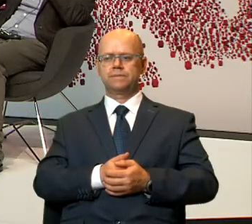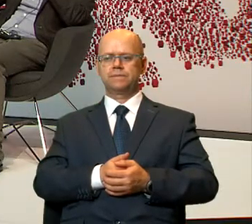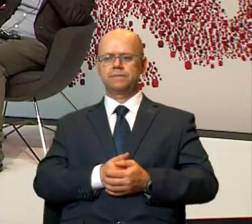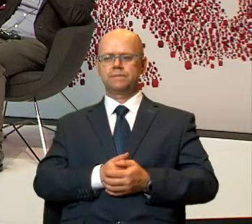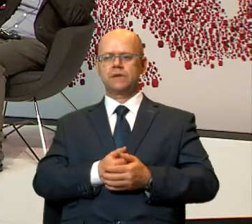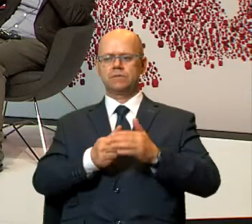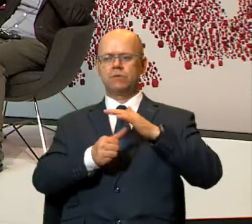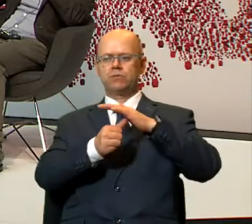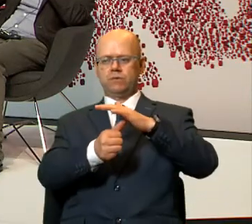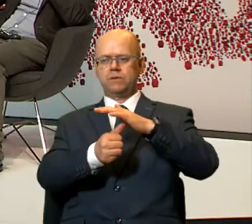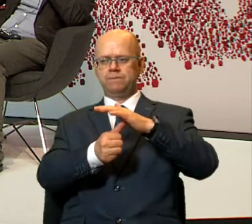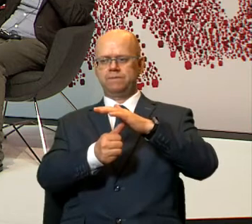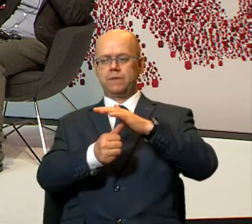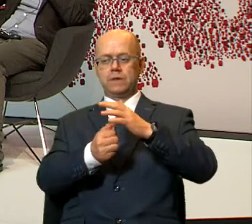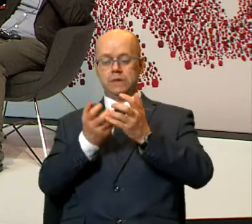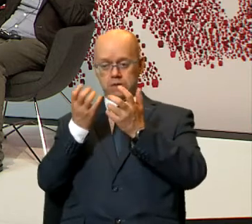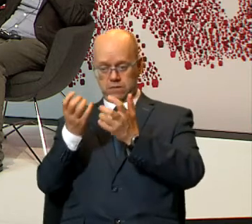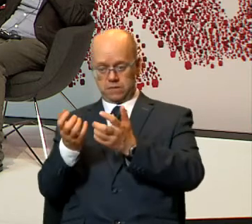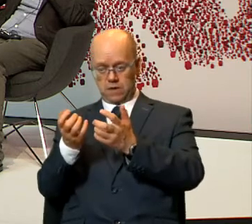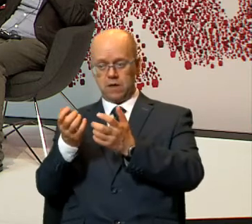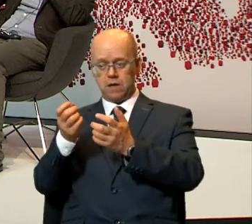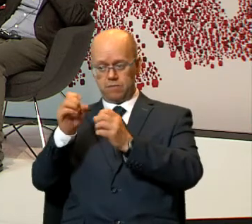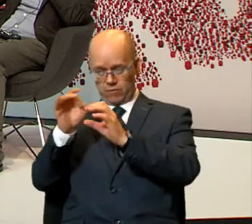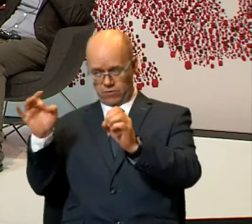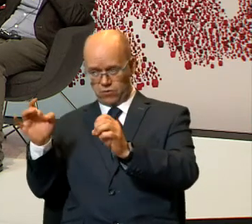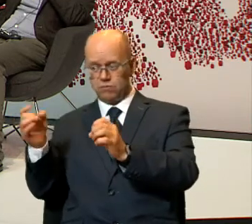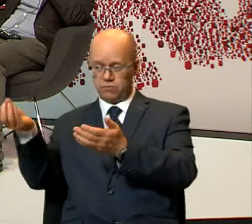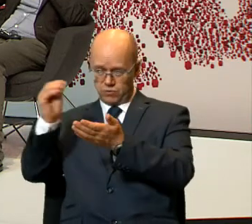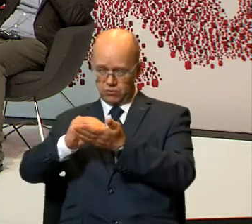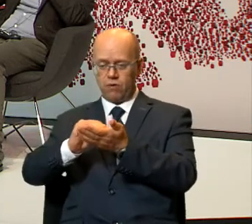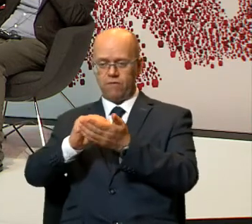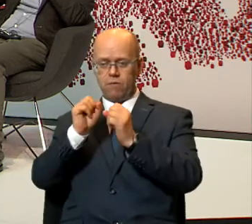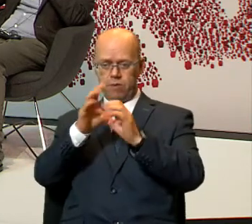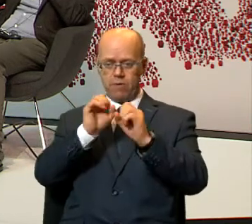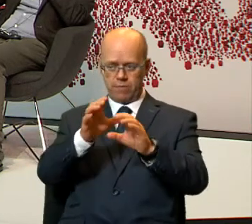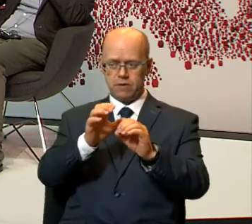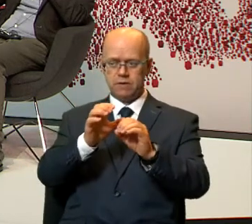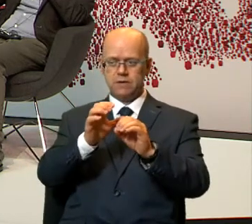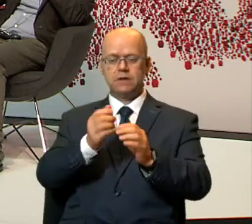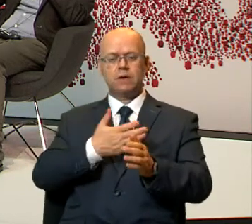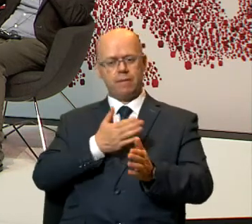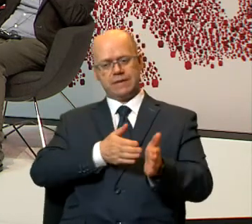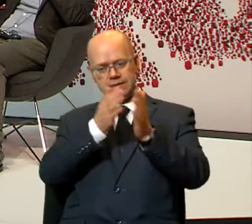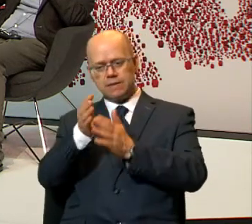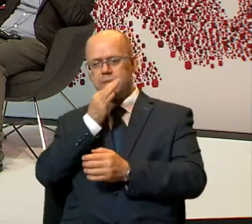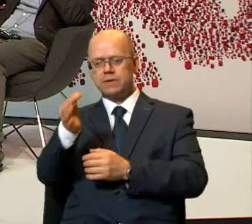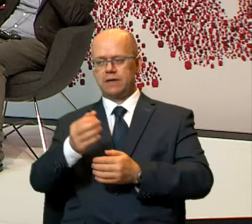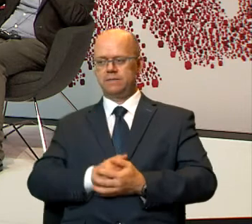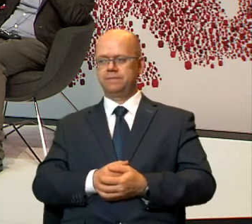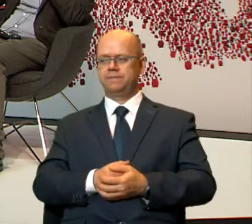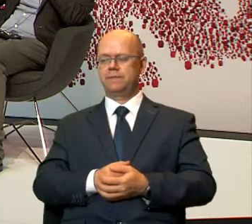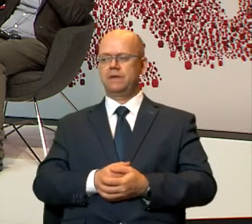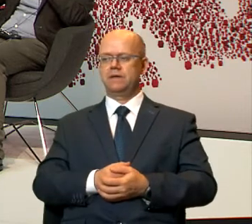Jeżeli ma pan ochotę dołączyć do tej rozmowy, to bardzo proszę. Jeżeli nie, to mam kolejne pytanie.